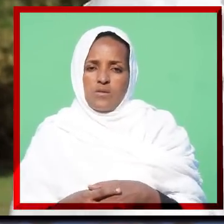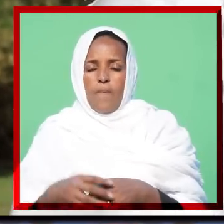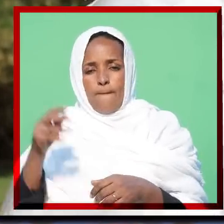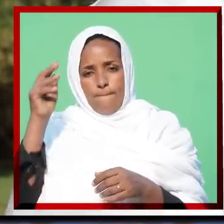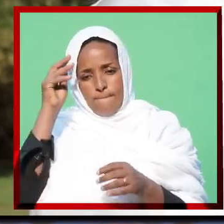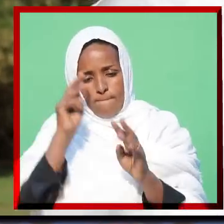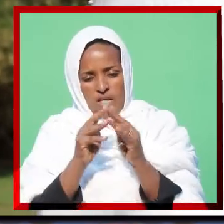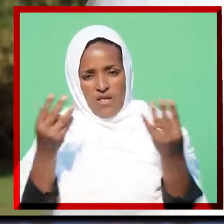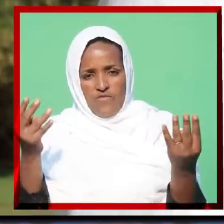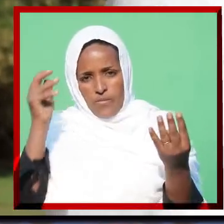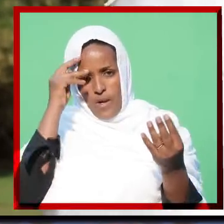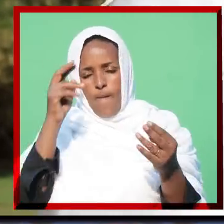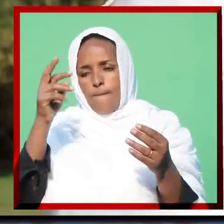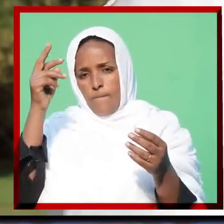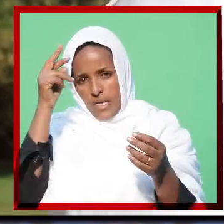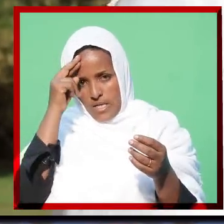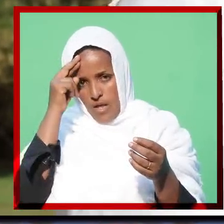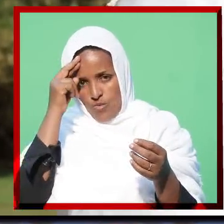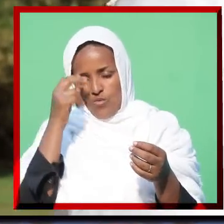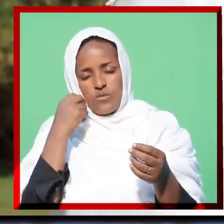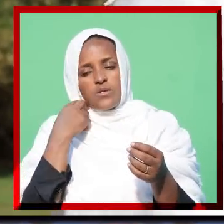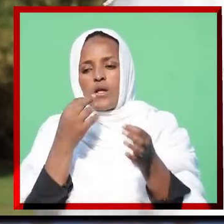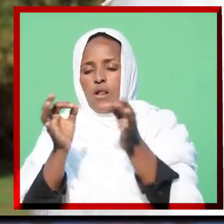መጽሐፈ መቃብያን ምክንያቱን